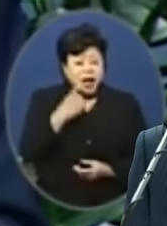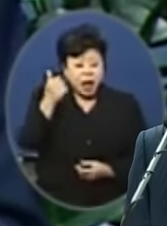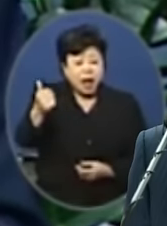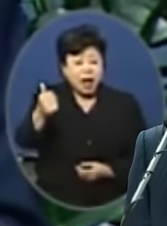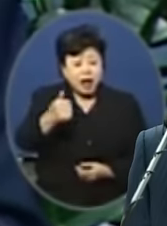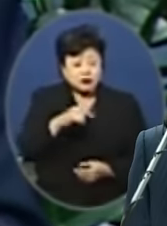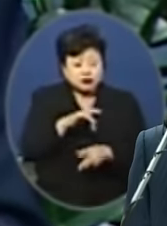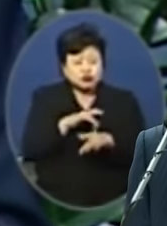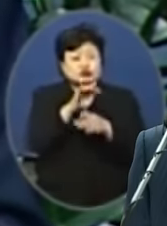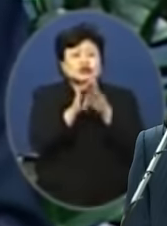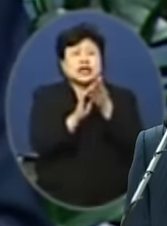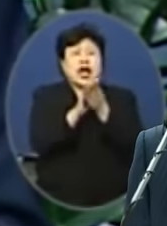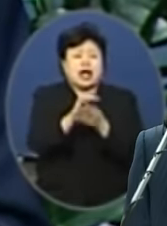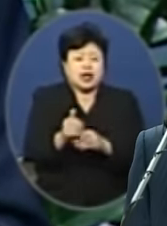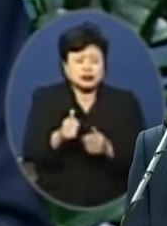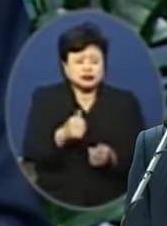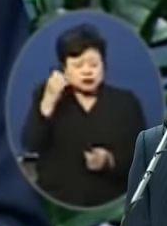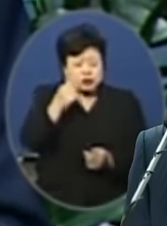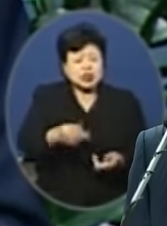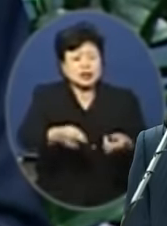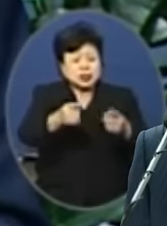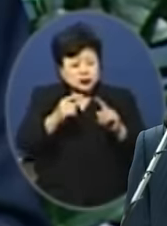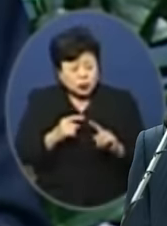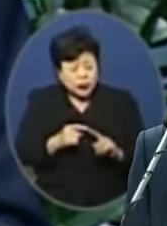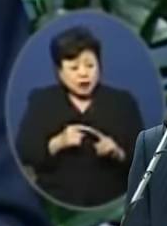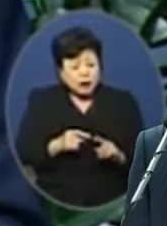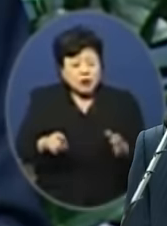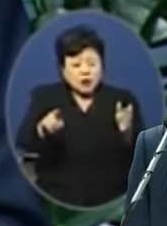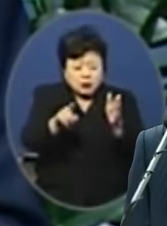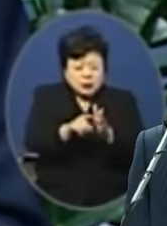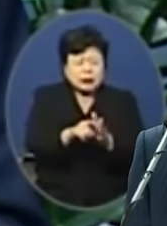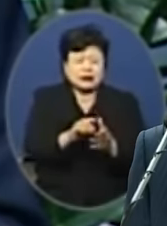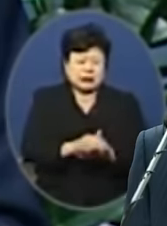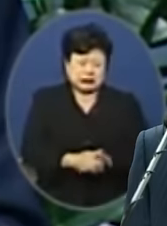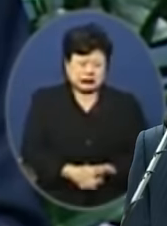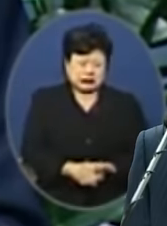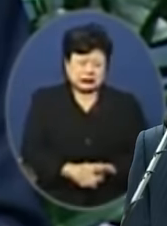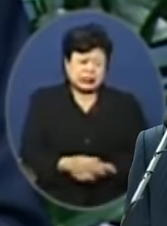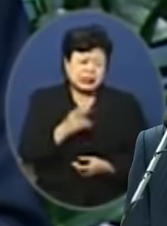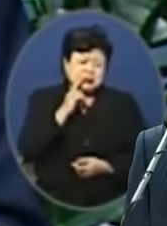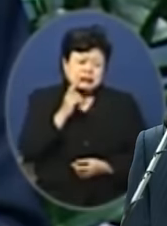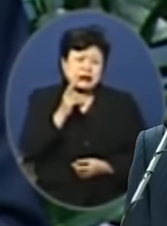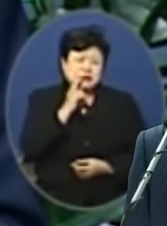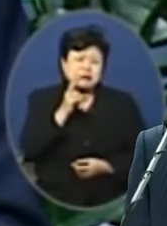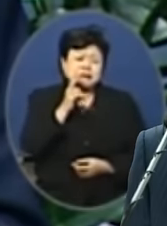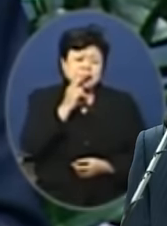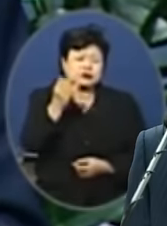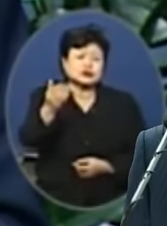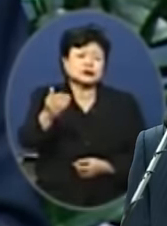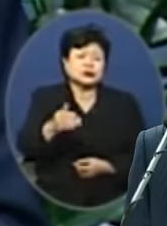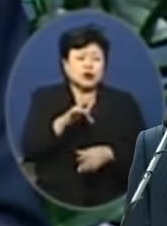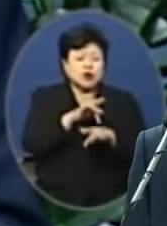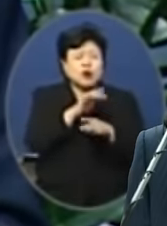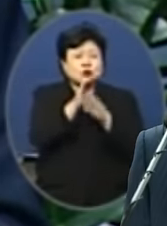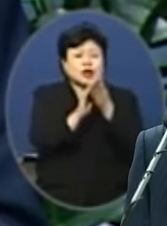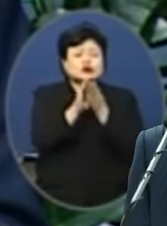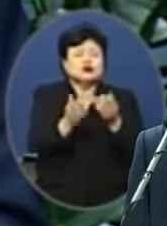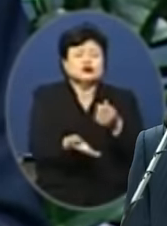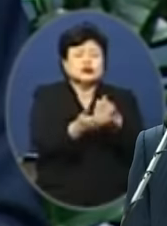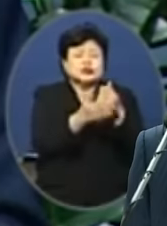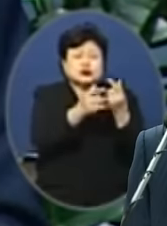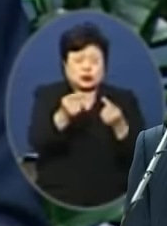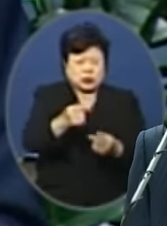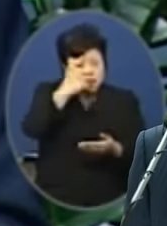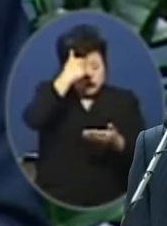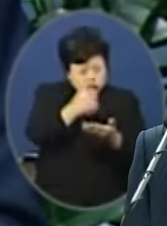아버지를 우상화하고 죽은 영이 들어올 것이라고 해서 담배피를 피우고 그렇게 하는 것은 우상 생기는 것입니다.